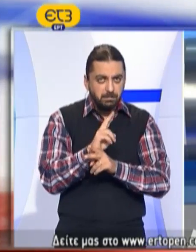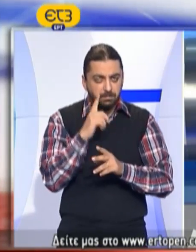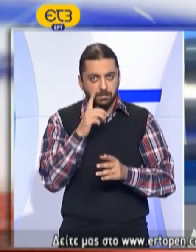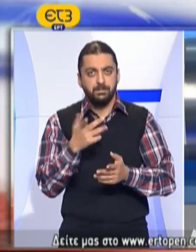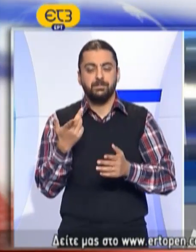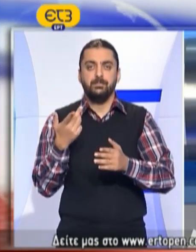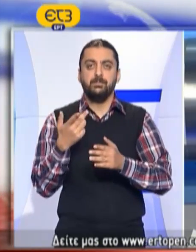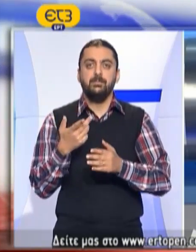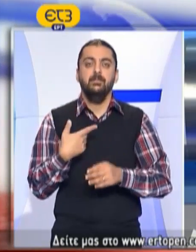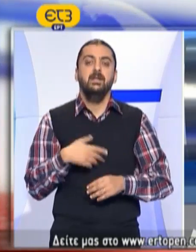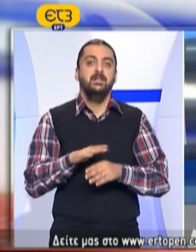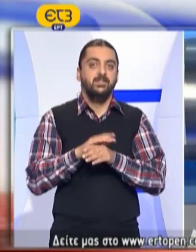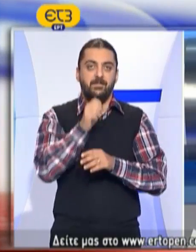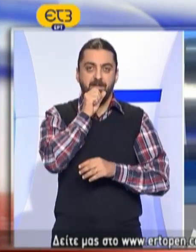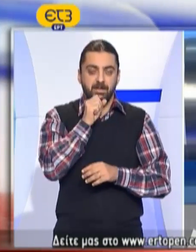Ταμείου,